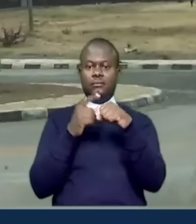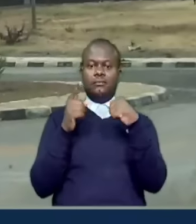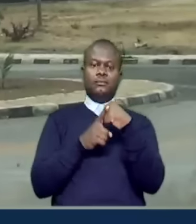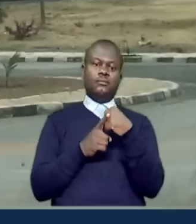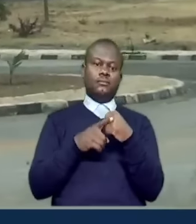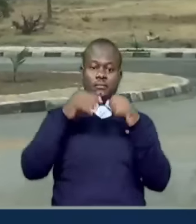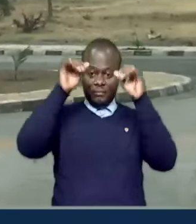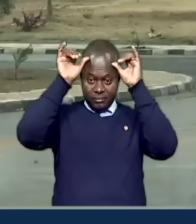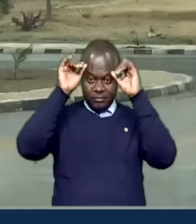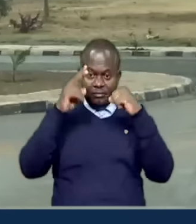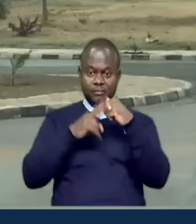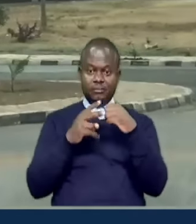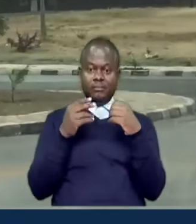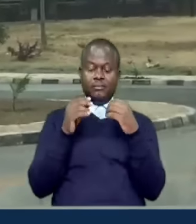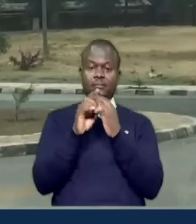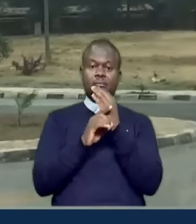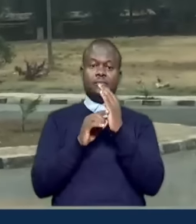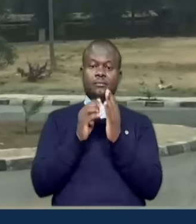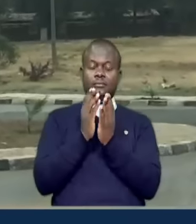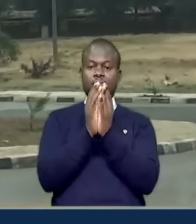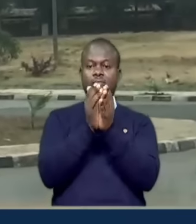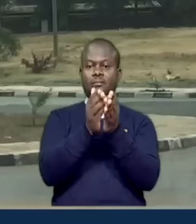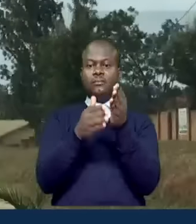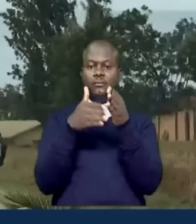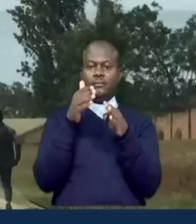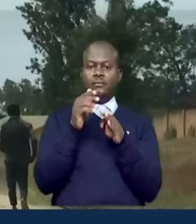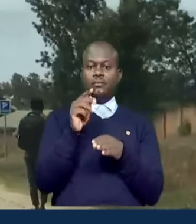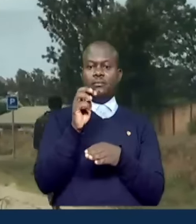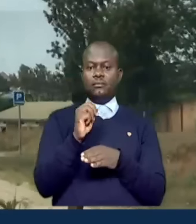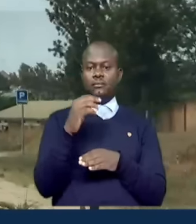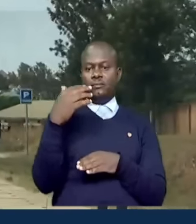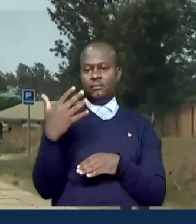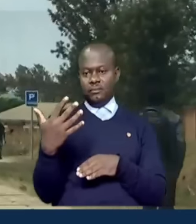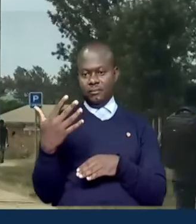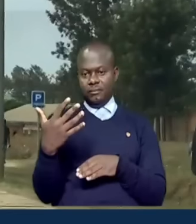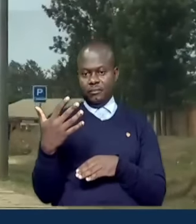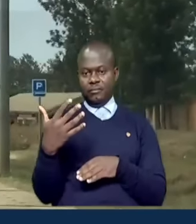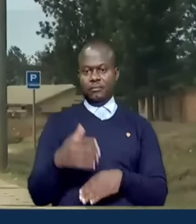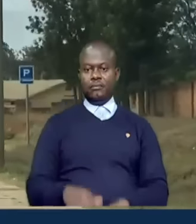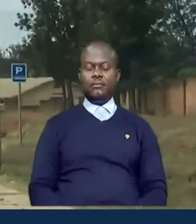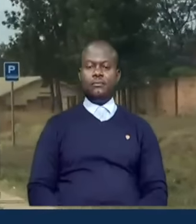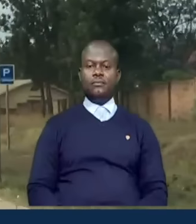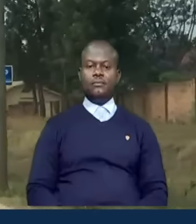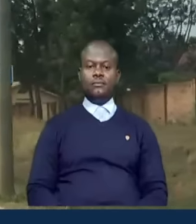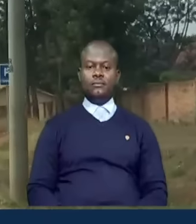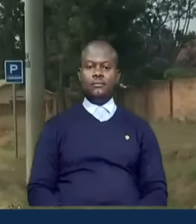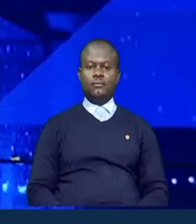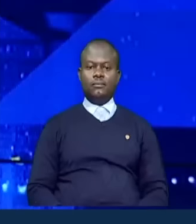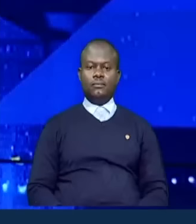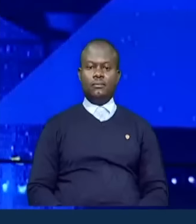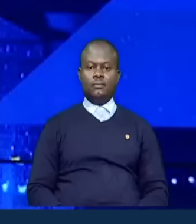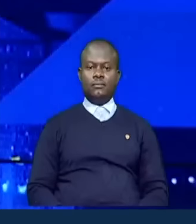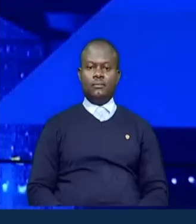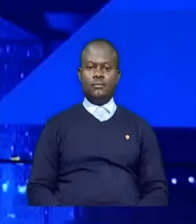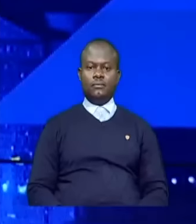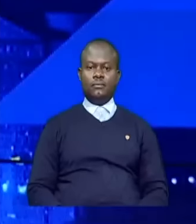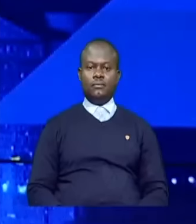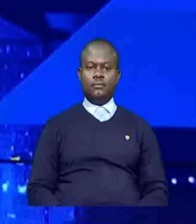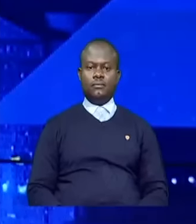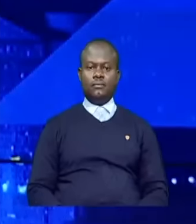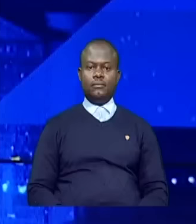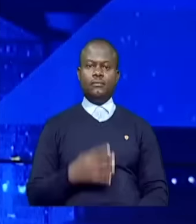Nyagatare 7 naho mu karere ka Rusizi ho hubatswe ibirometero 5 Didasi ni yibizi mu karere ka Rubavu. Amakuru